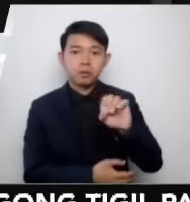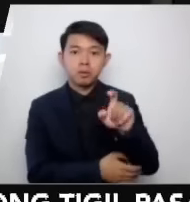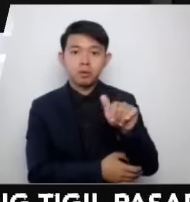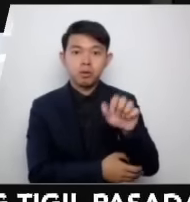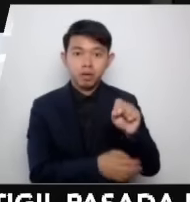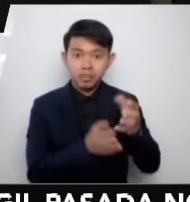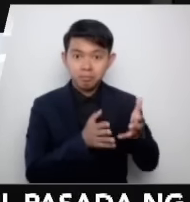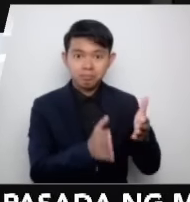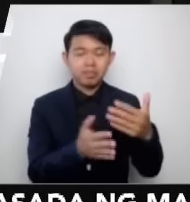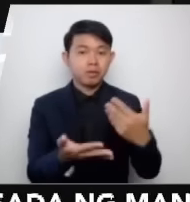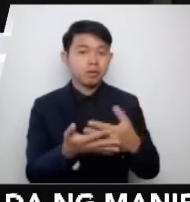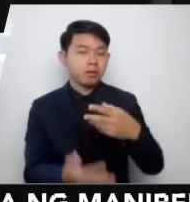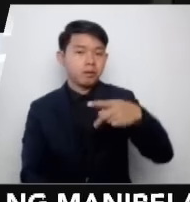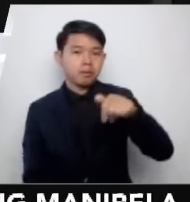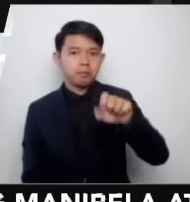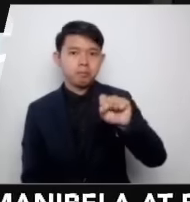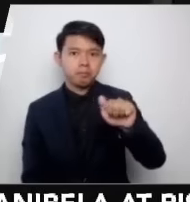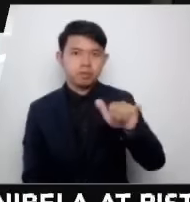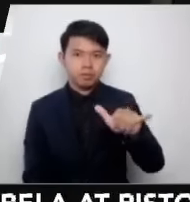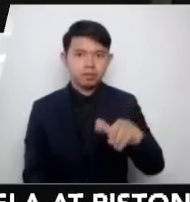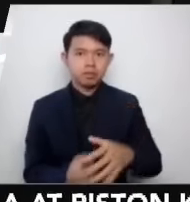luxury car.